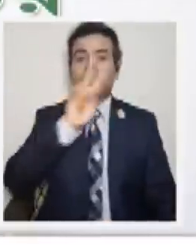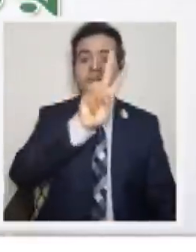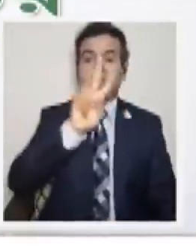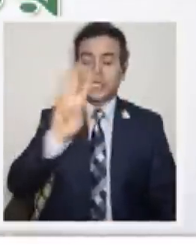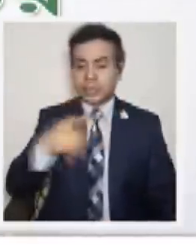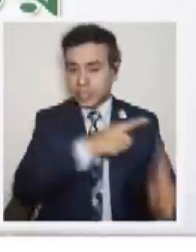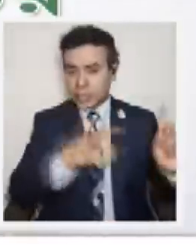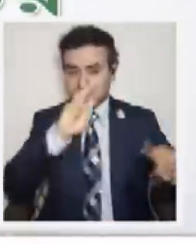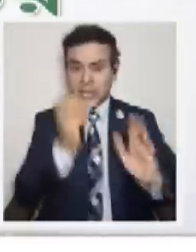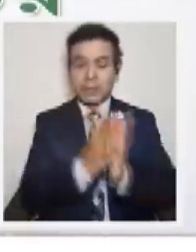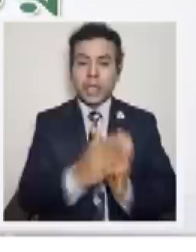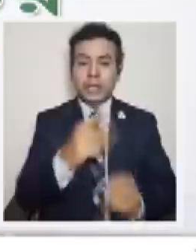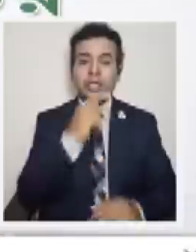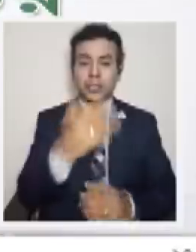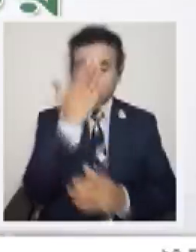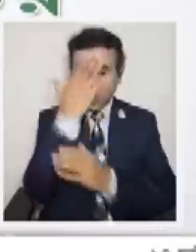হয়েছেন